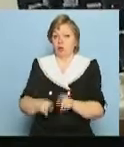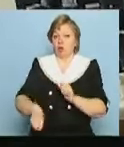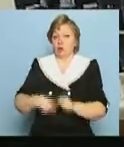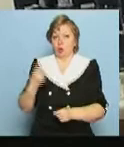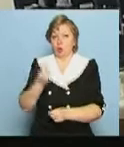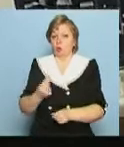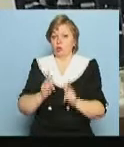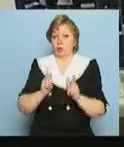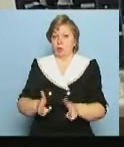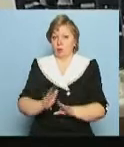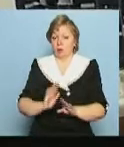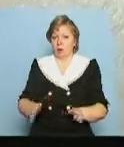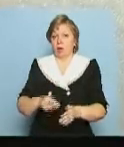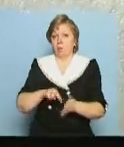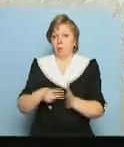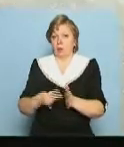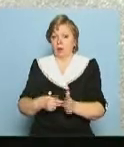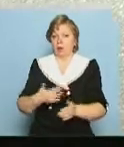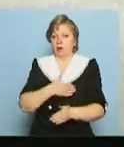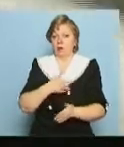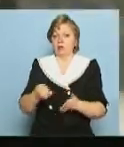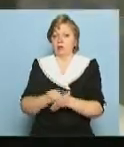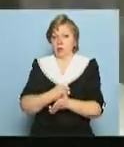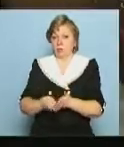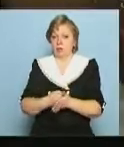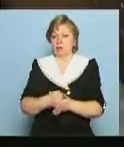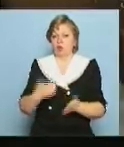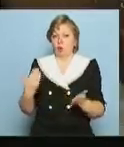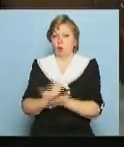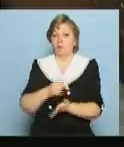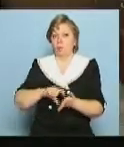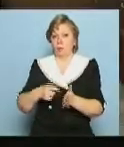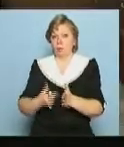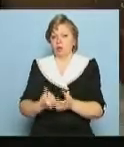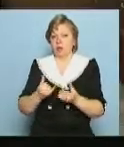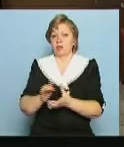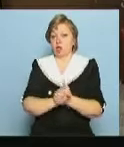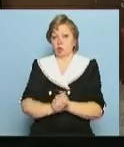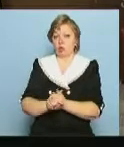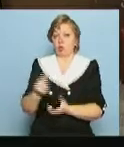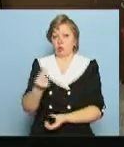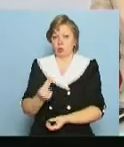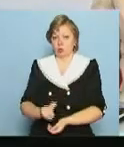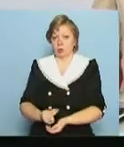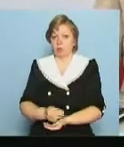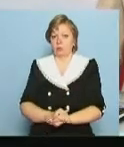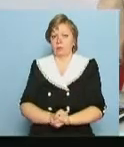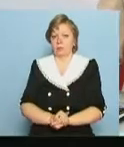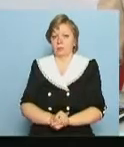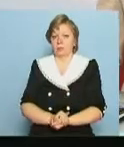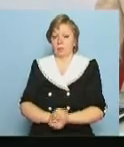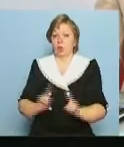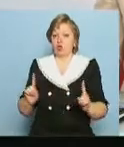В планах добиться нового помещения для выставочного зала их союза. Яна Градилова, Юрий Зеленький, телеканал «Моя Удмуртия».